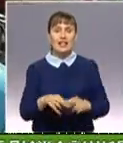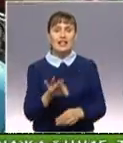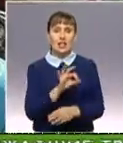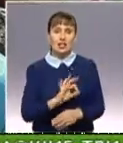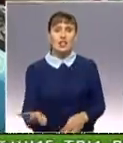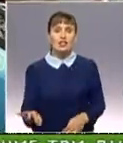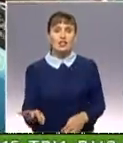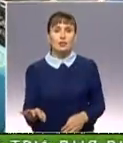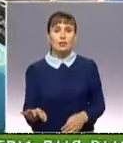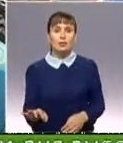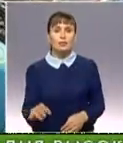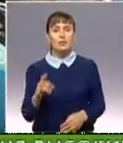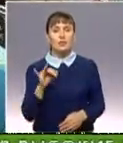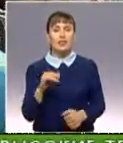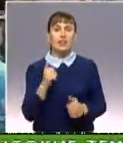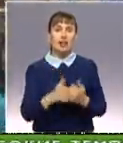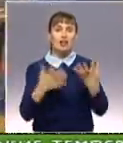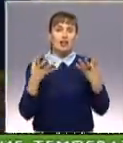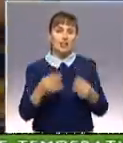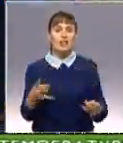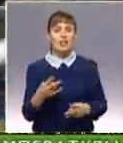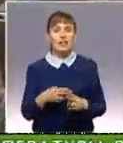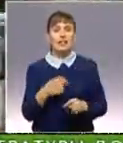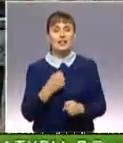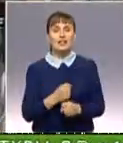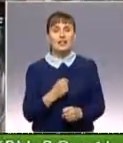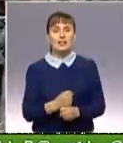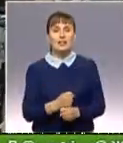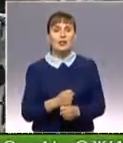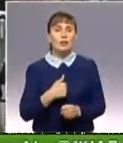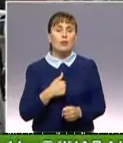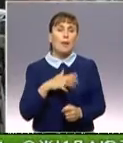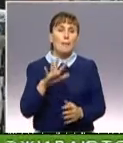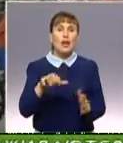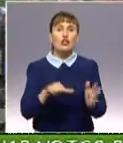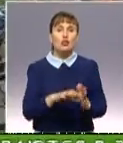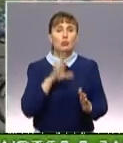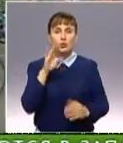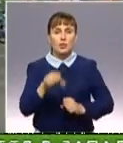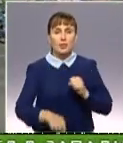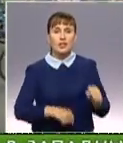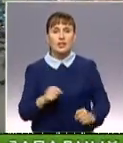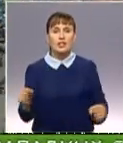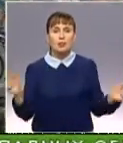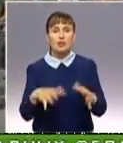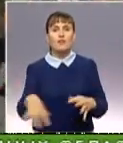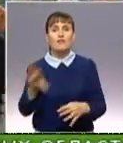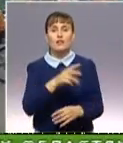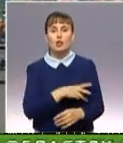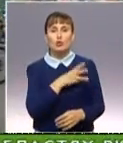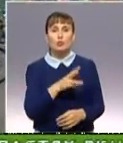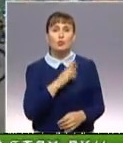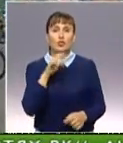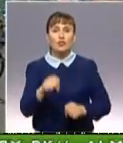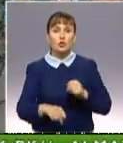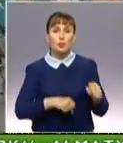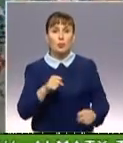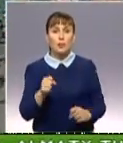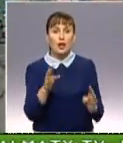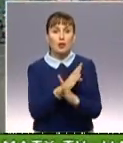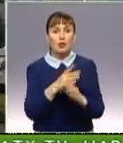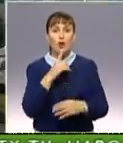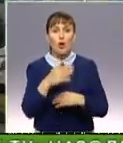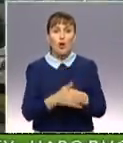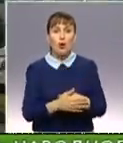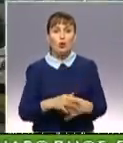отличное. Ну, мы каждый день это делаем. В 5 утра, в 6 утра. Собрались все любители утренних велосипедных прогулок